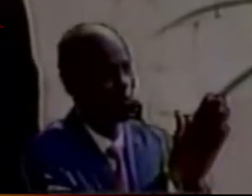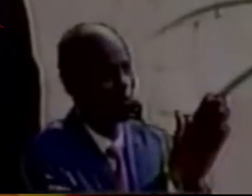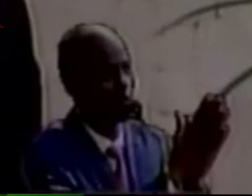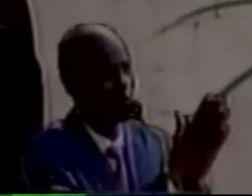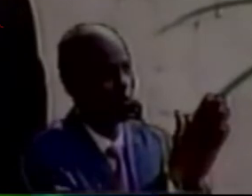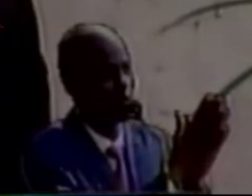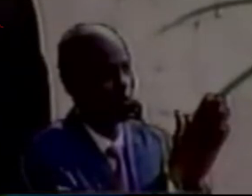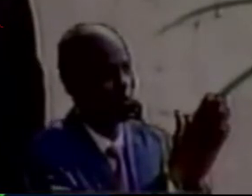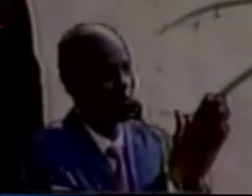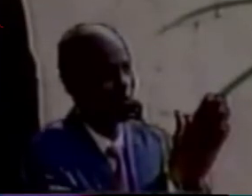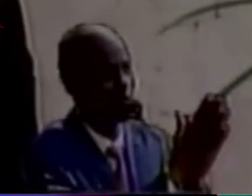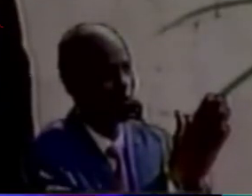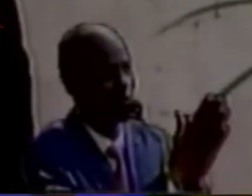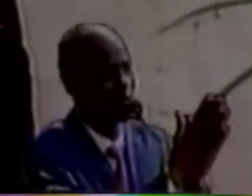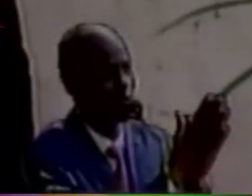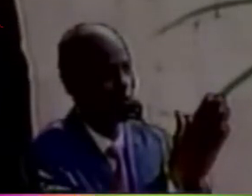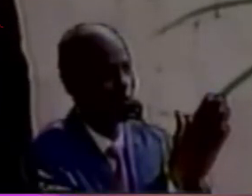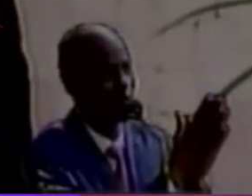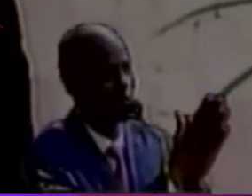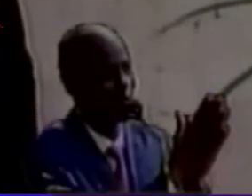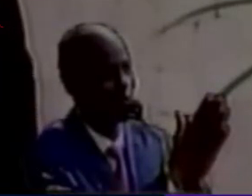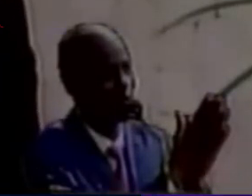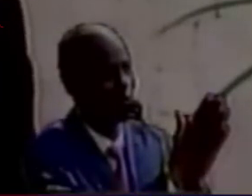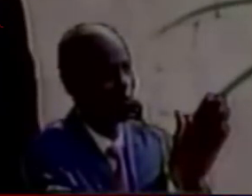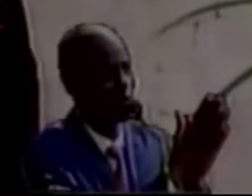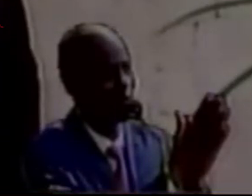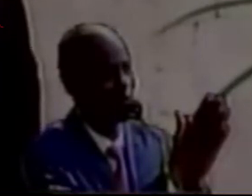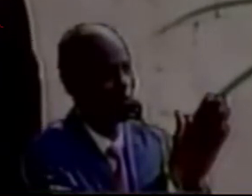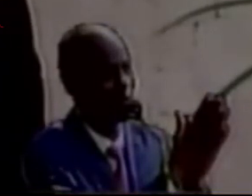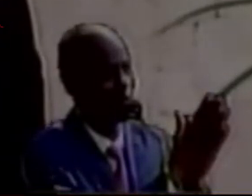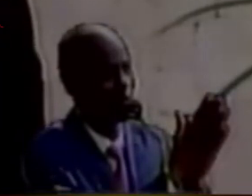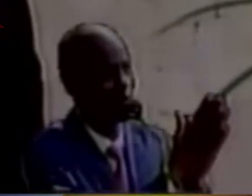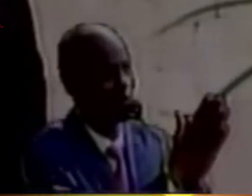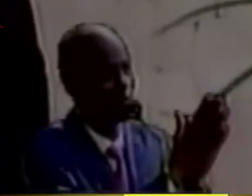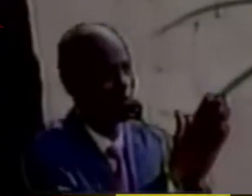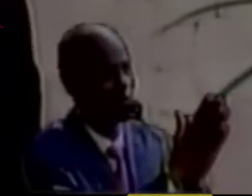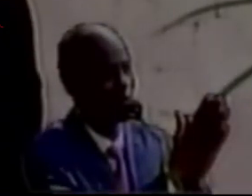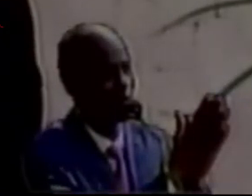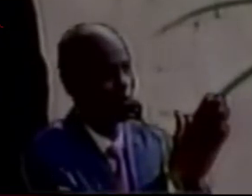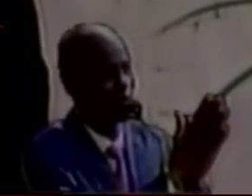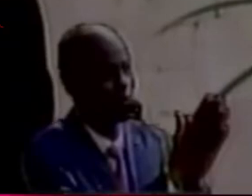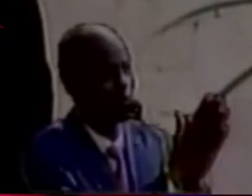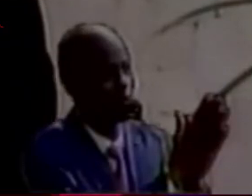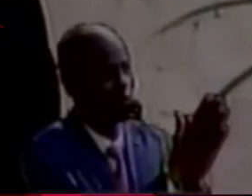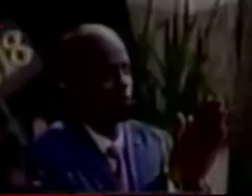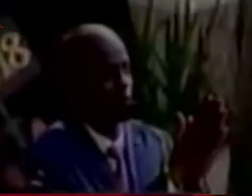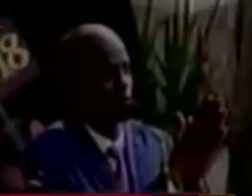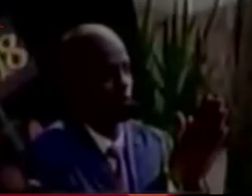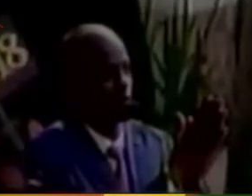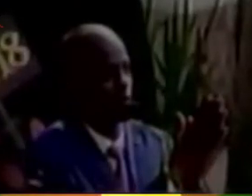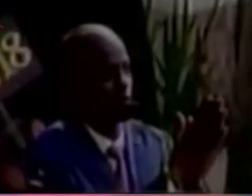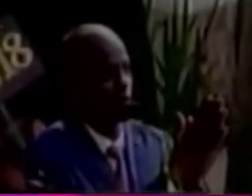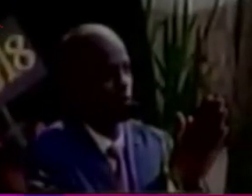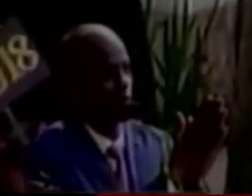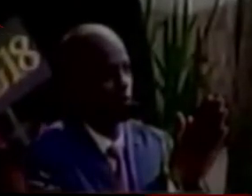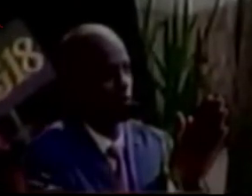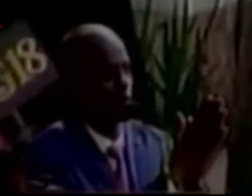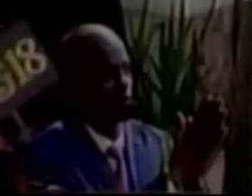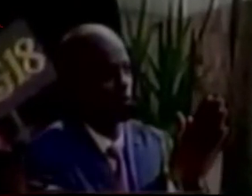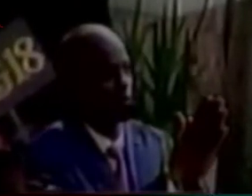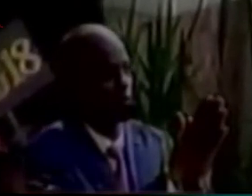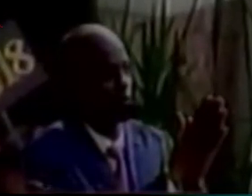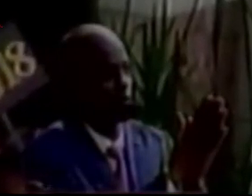100 mounes, mais en général, c'est plus que 400 mounes qui dans ce symposium ça chaque année. Bon alors c'est la première fois tout